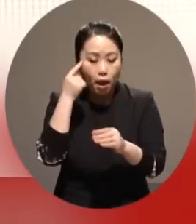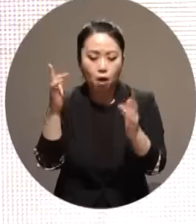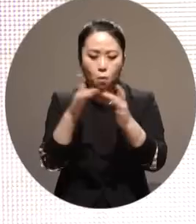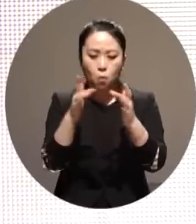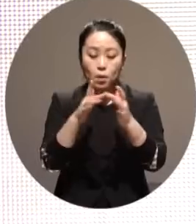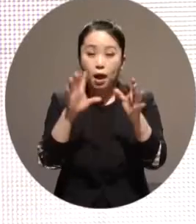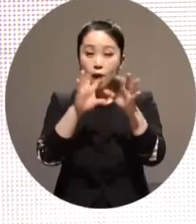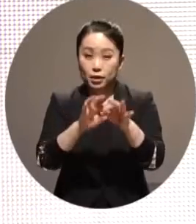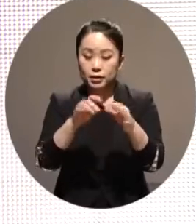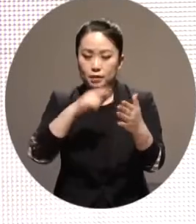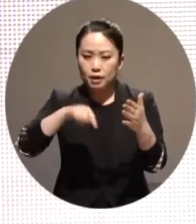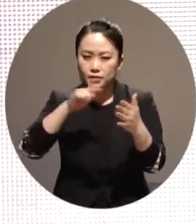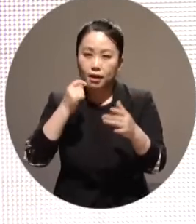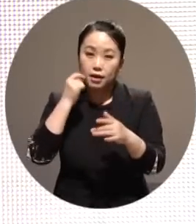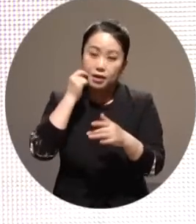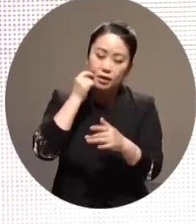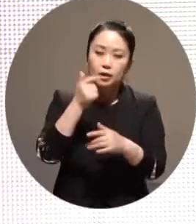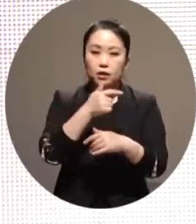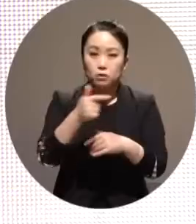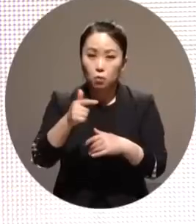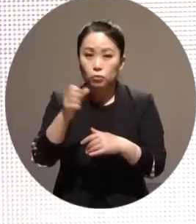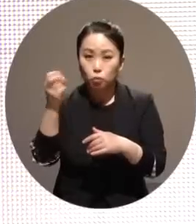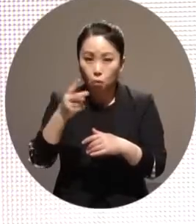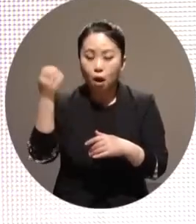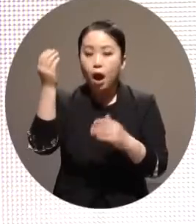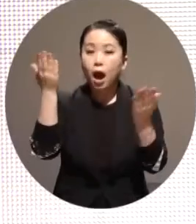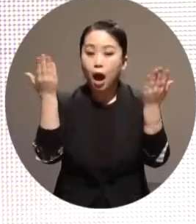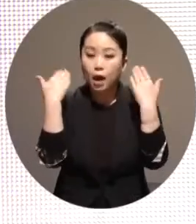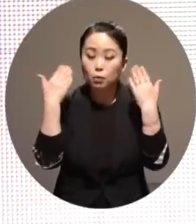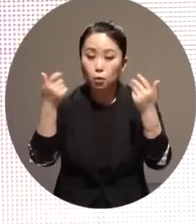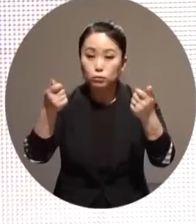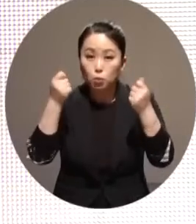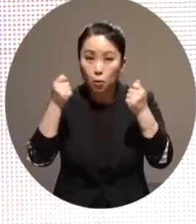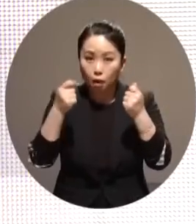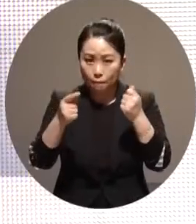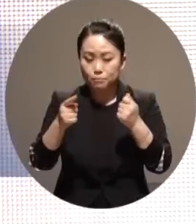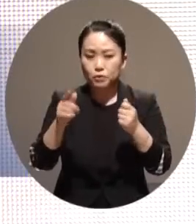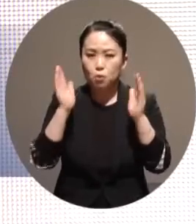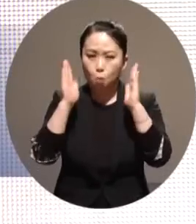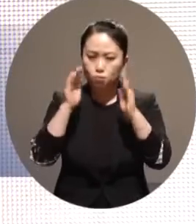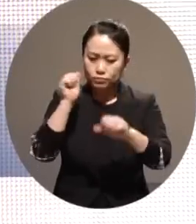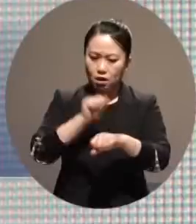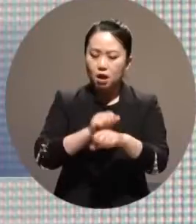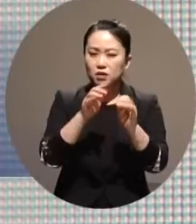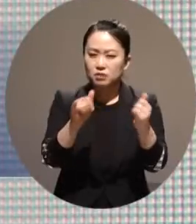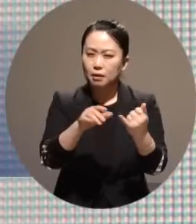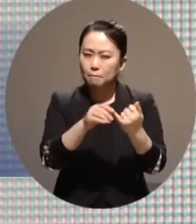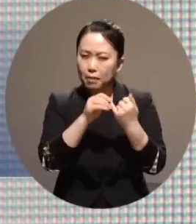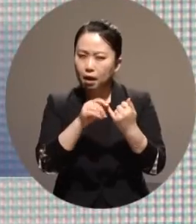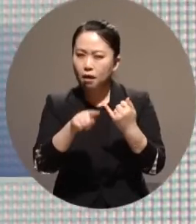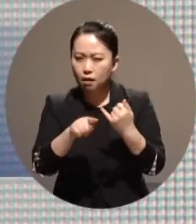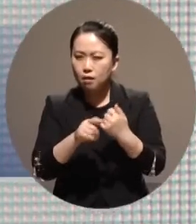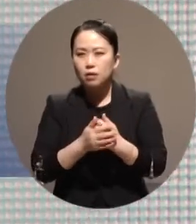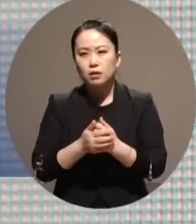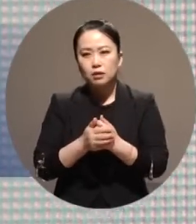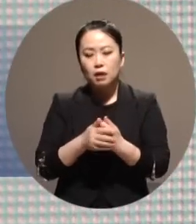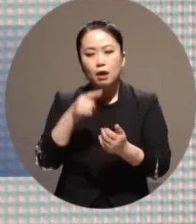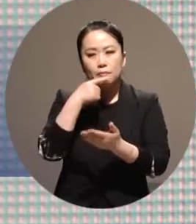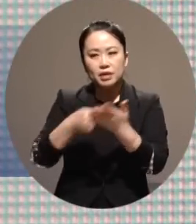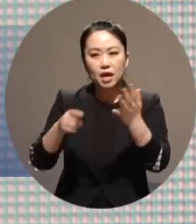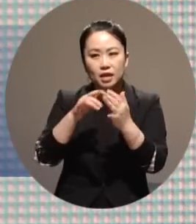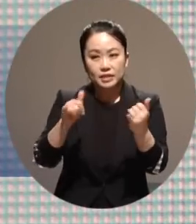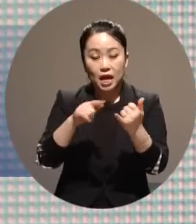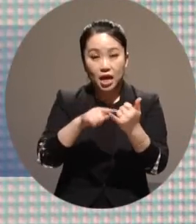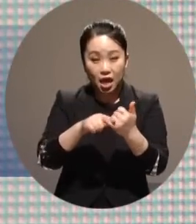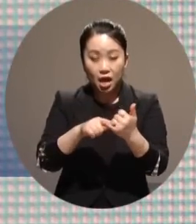피해자를 지목한 점에서 단서를 찾고 있습니다. 피해자의 신분 탈취, 온라인에서